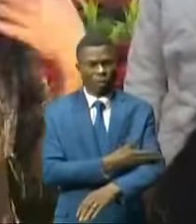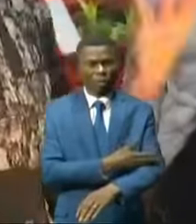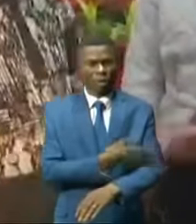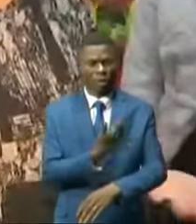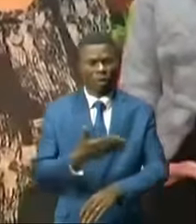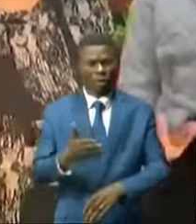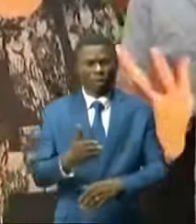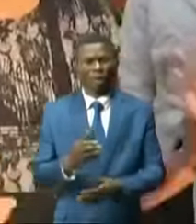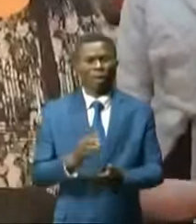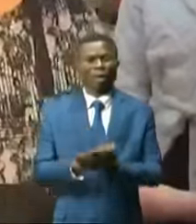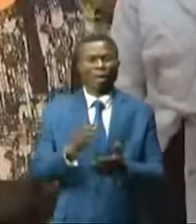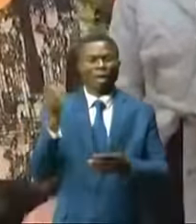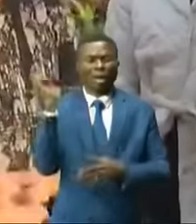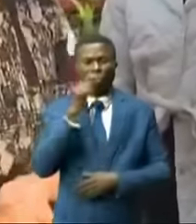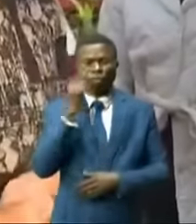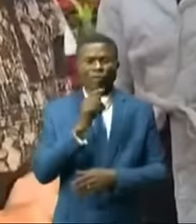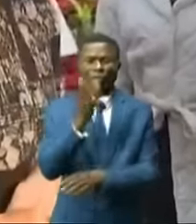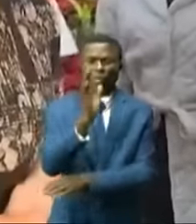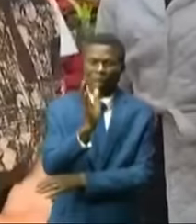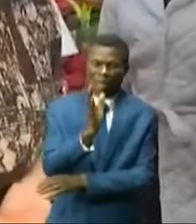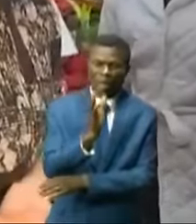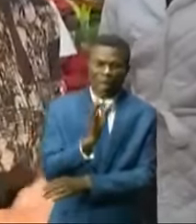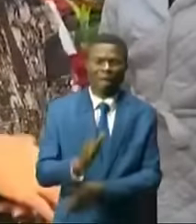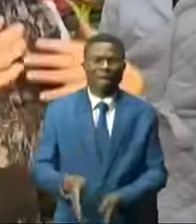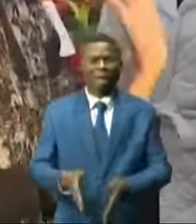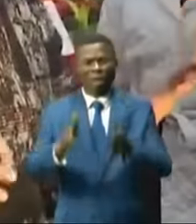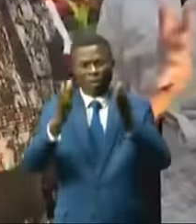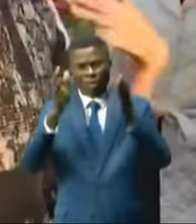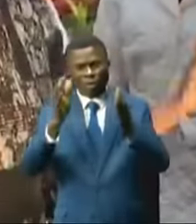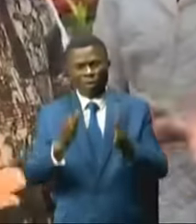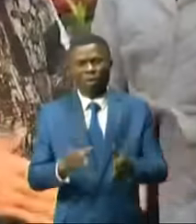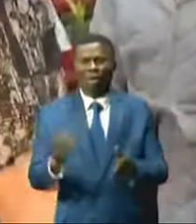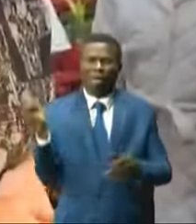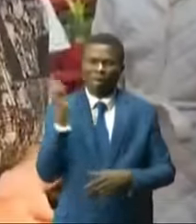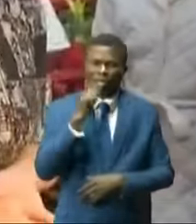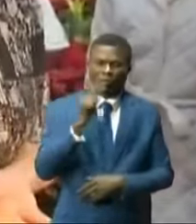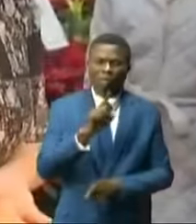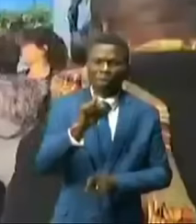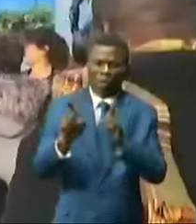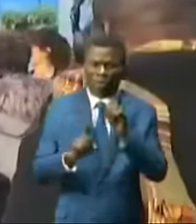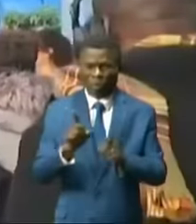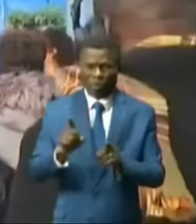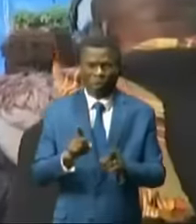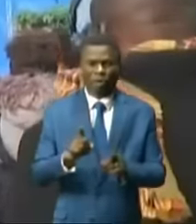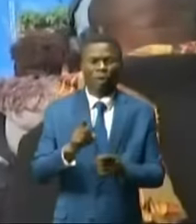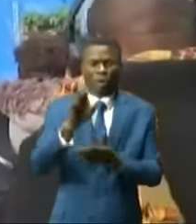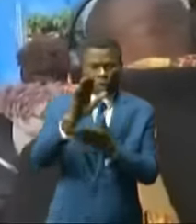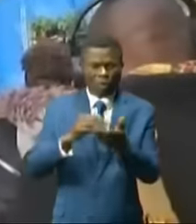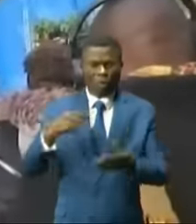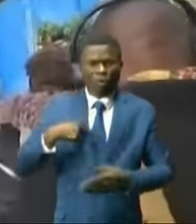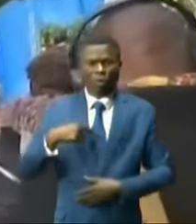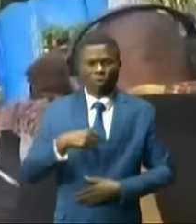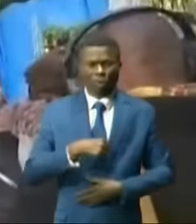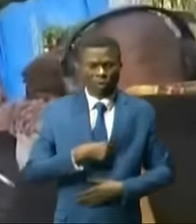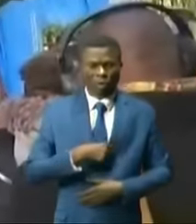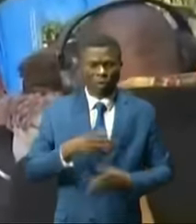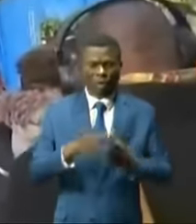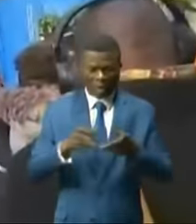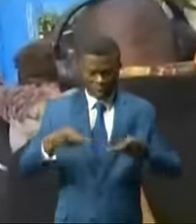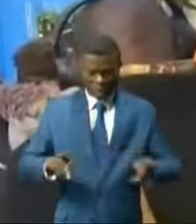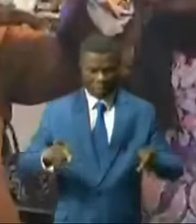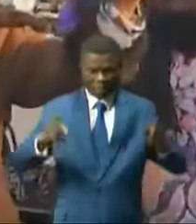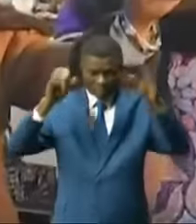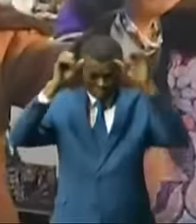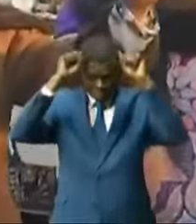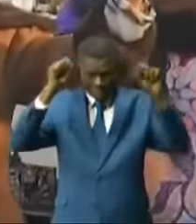trouver des nouvelles variétés de plantes. Fait qu'on essaie à chaque année de se démarquer. Sous la conduite de la présidente du